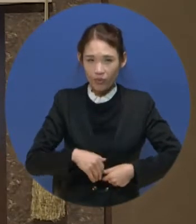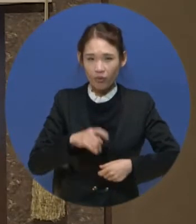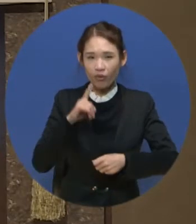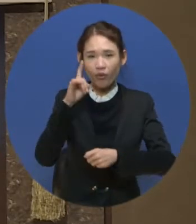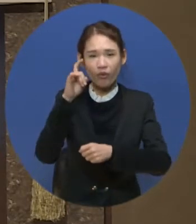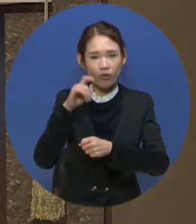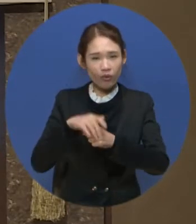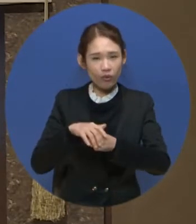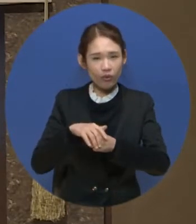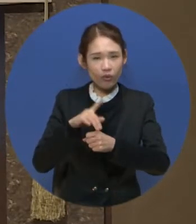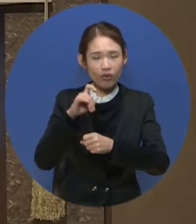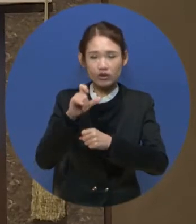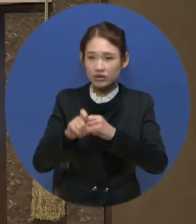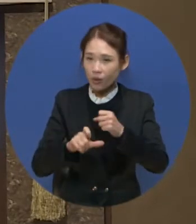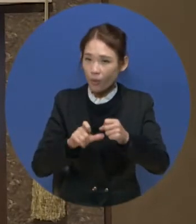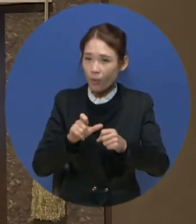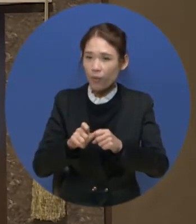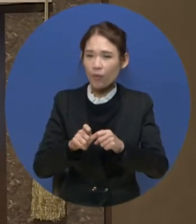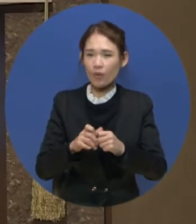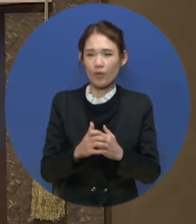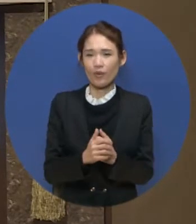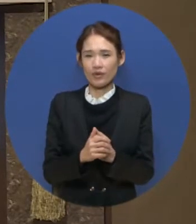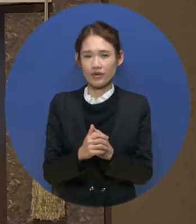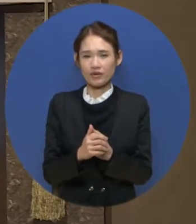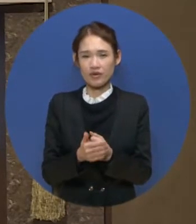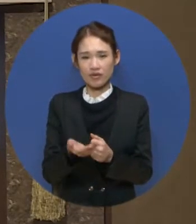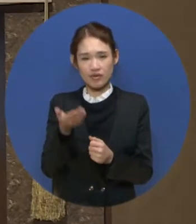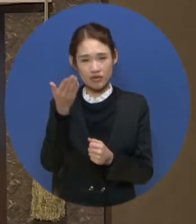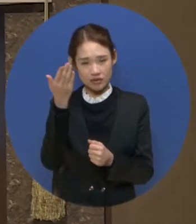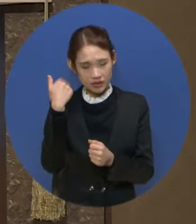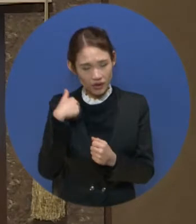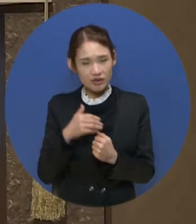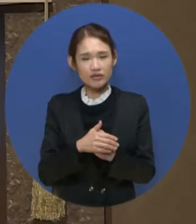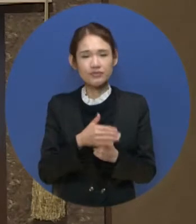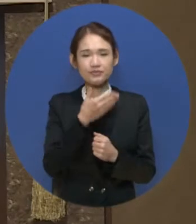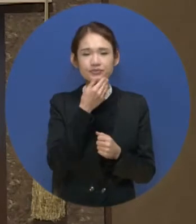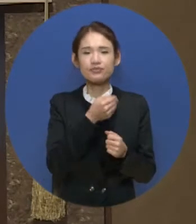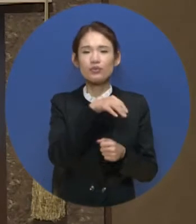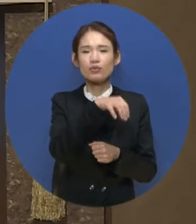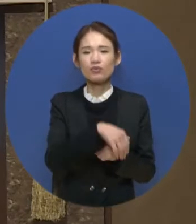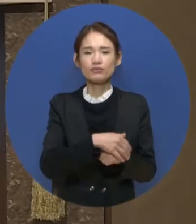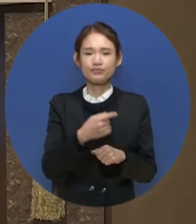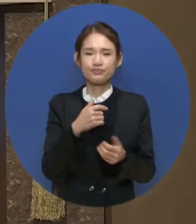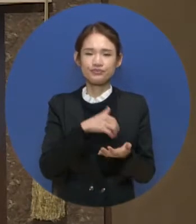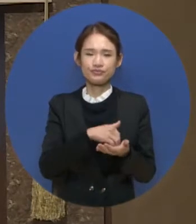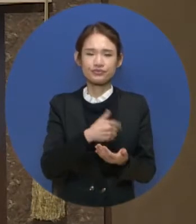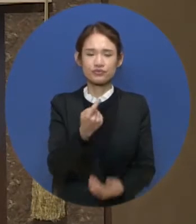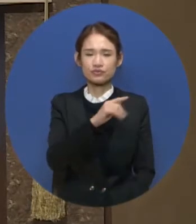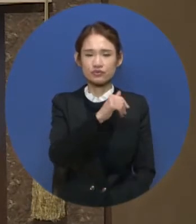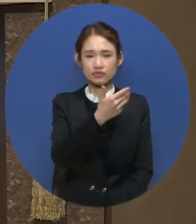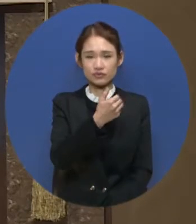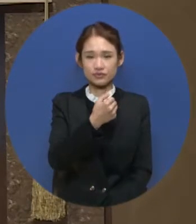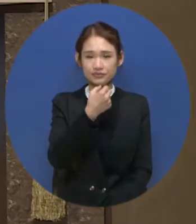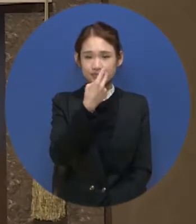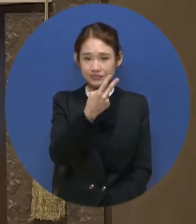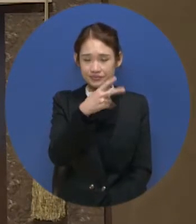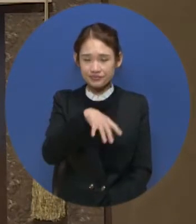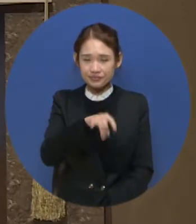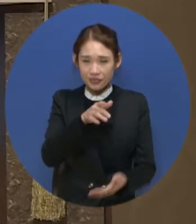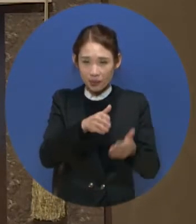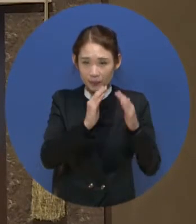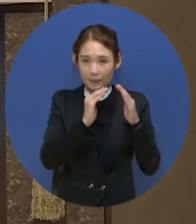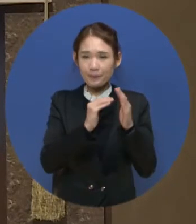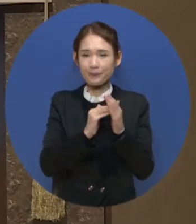그 전에 15년이나요? 네네. 그 전에 이제 그 저희 복지관이 이제 82년도에 처음 문을